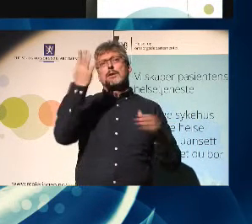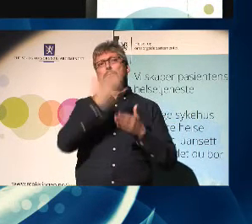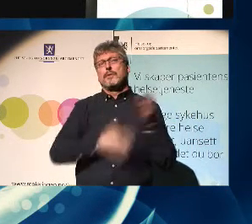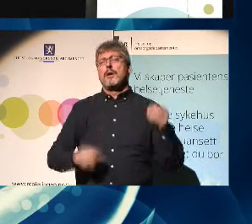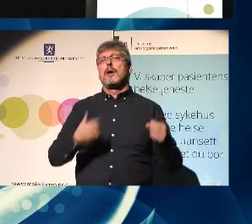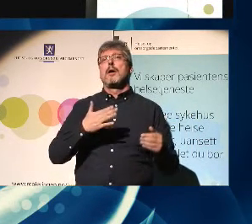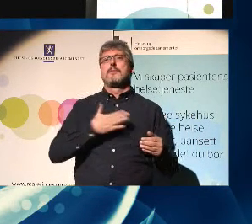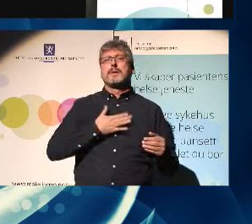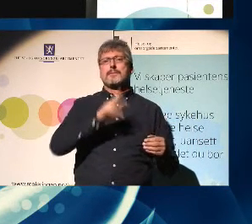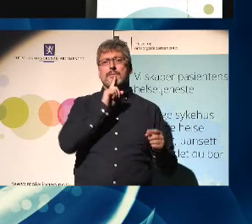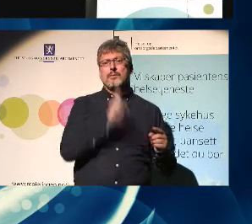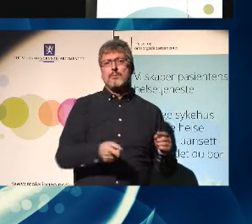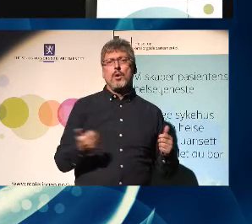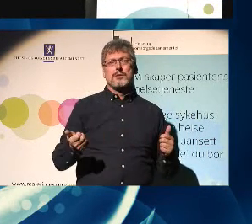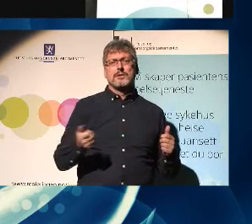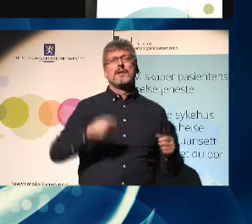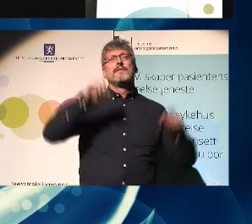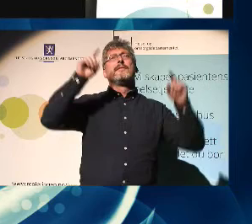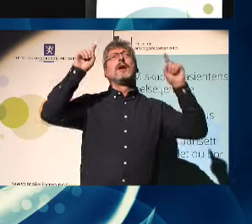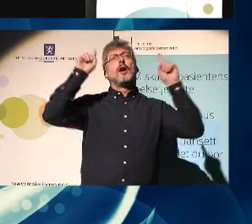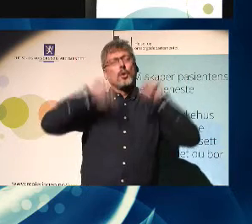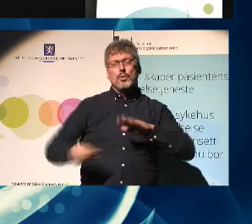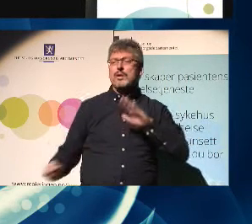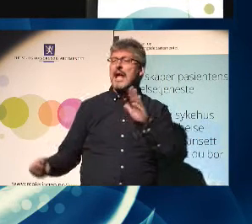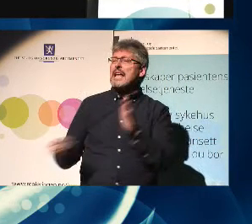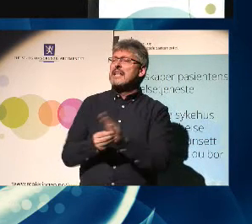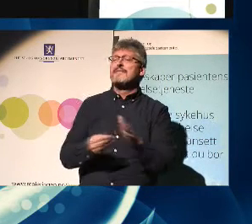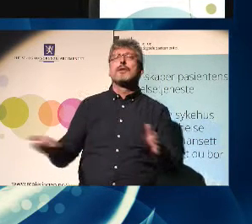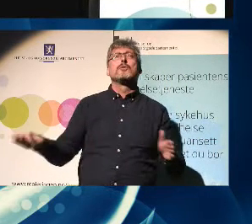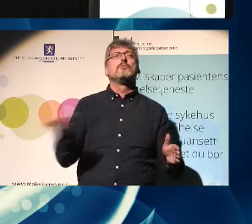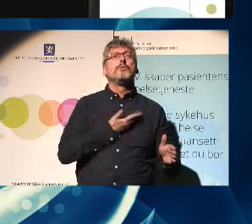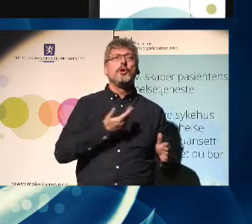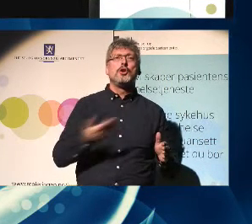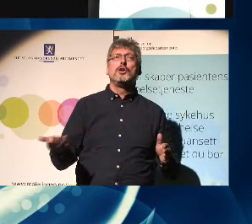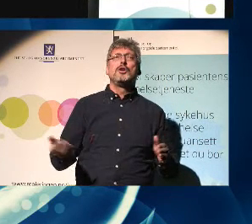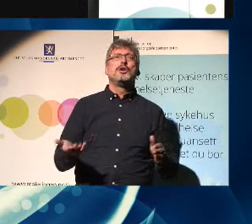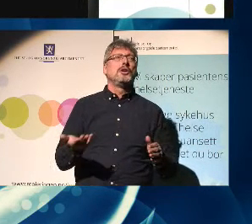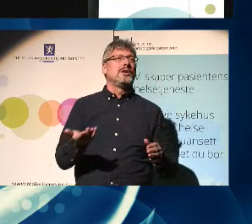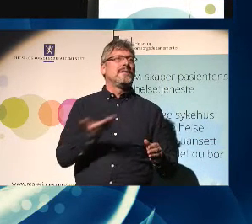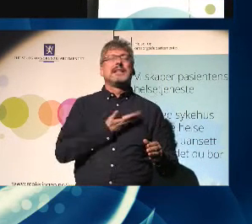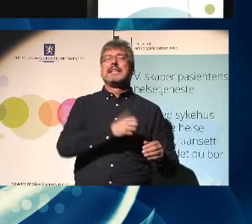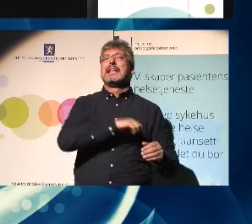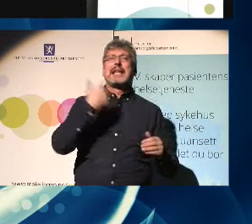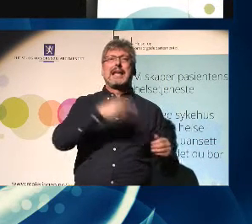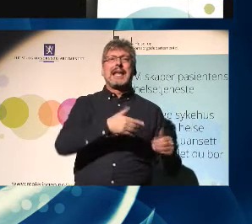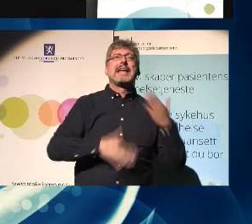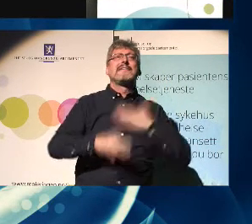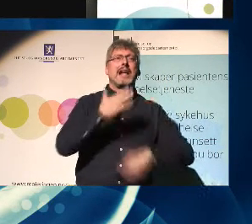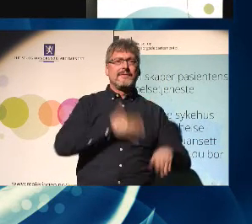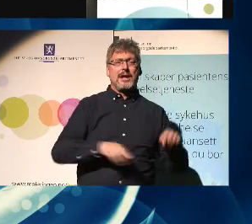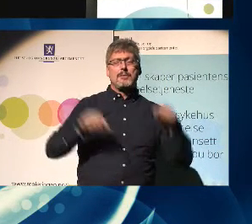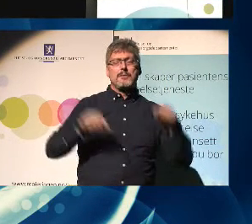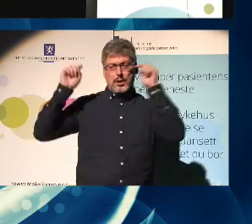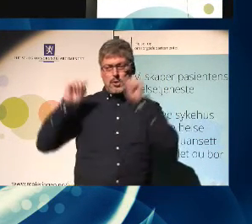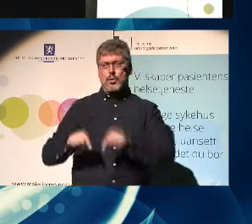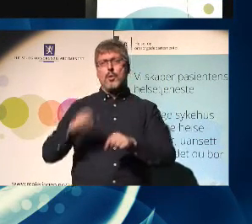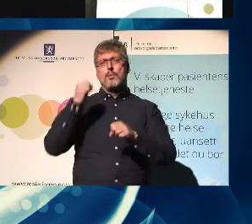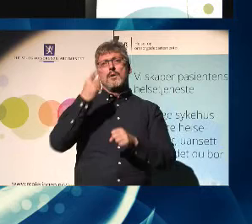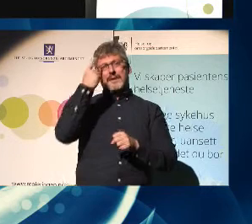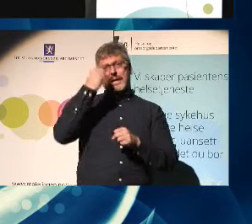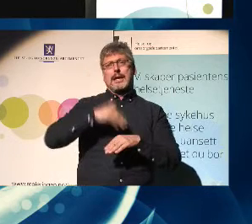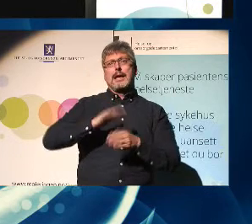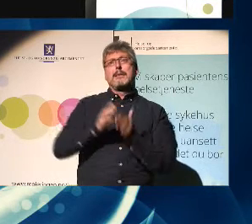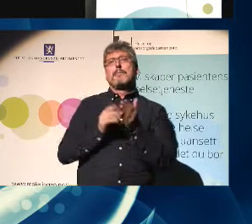min påstand jo at vi har kunnet investere veldig mye, veldig lenge i velferd, og nå må vi altså tenke mer